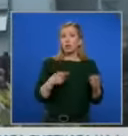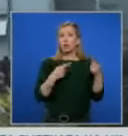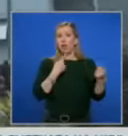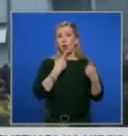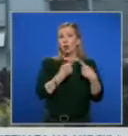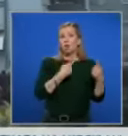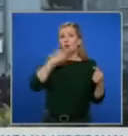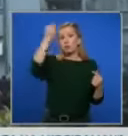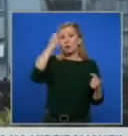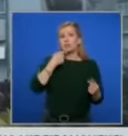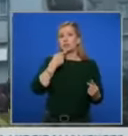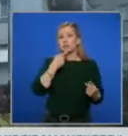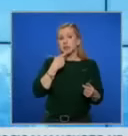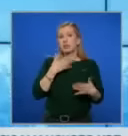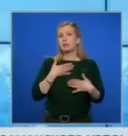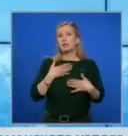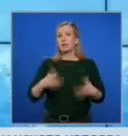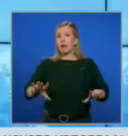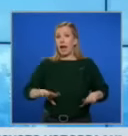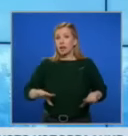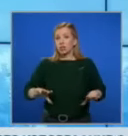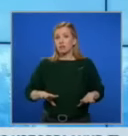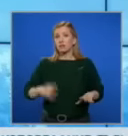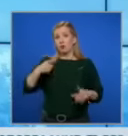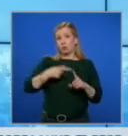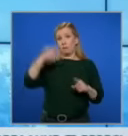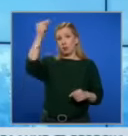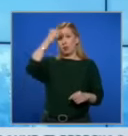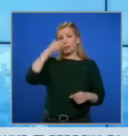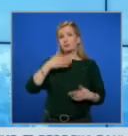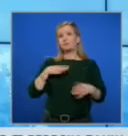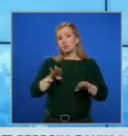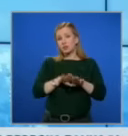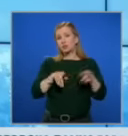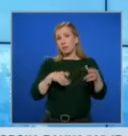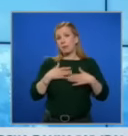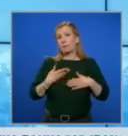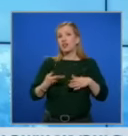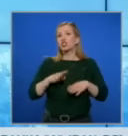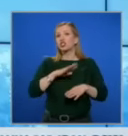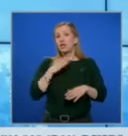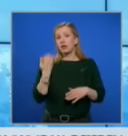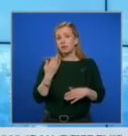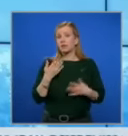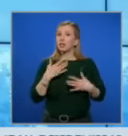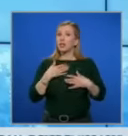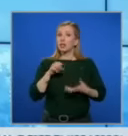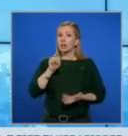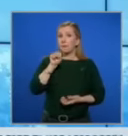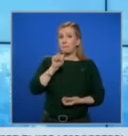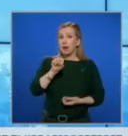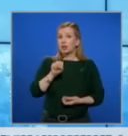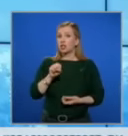възстановиха и българското гражданство. И там има жертви. И наши представители на Движението за права и свободи